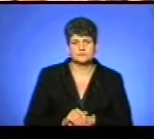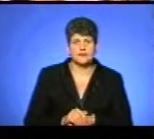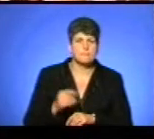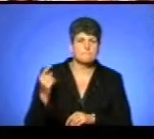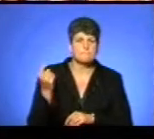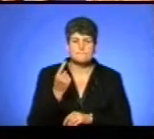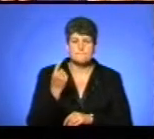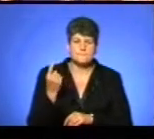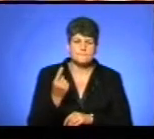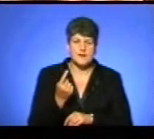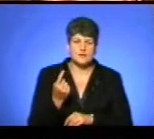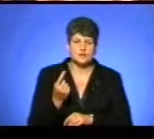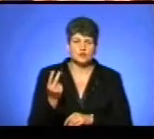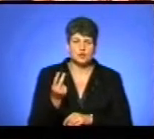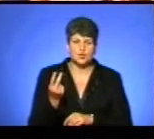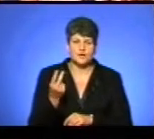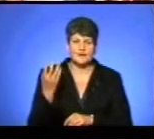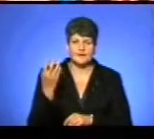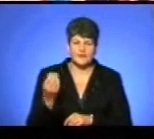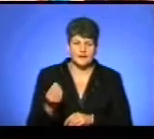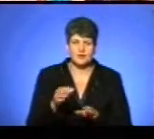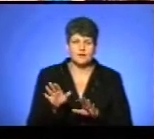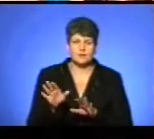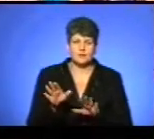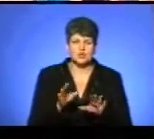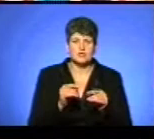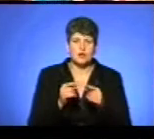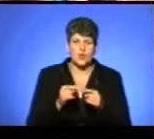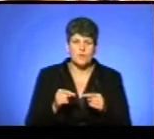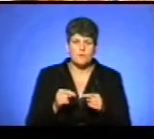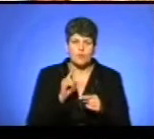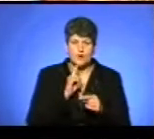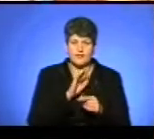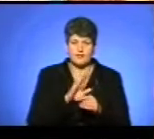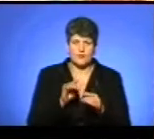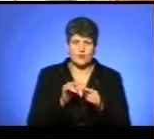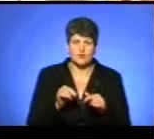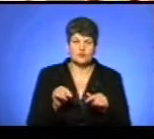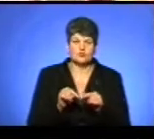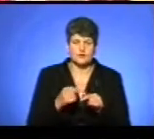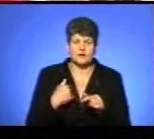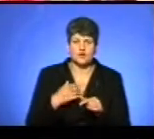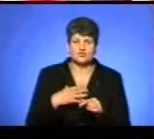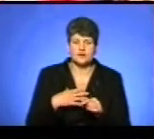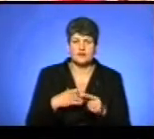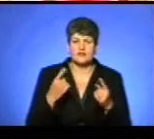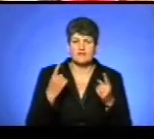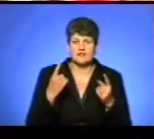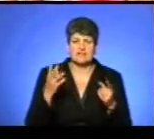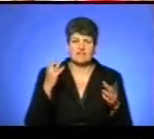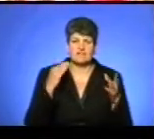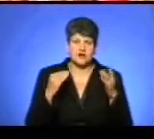Перший та другий день пройшли поки не організовано, але я чекаю на дуже велике